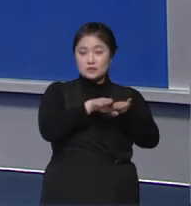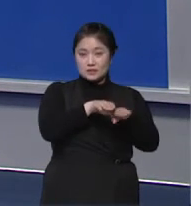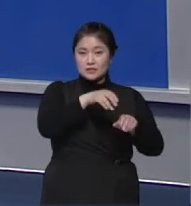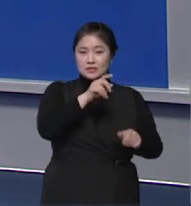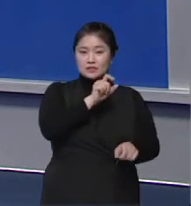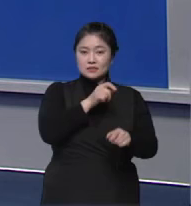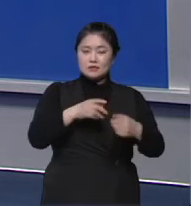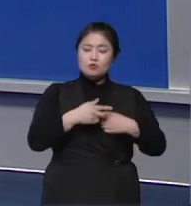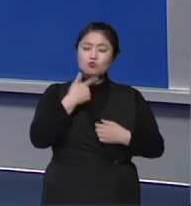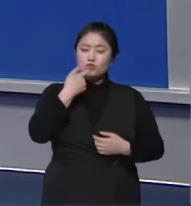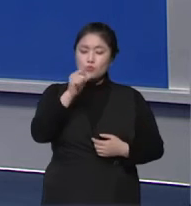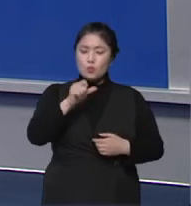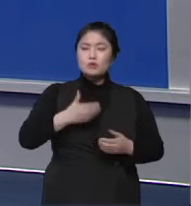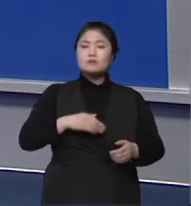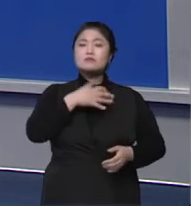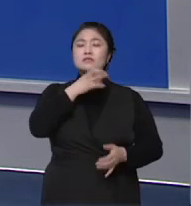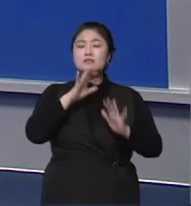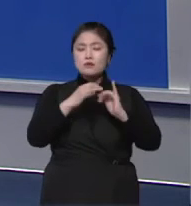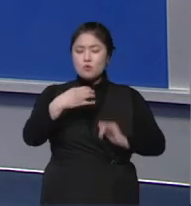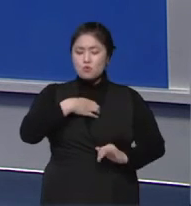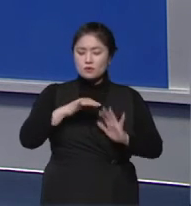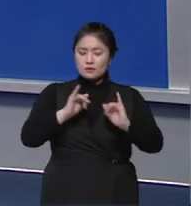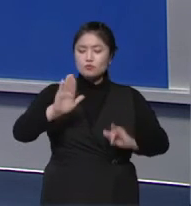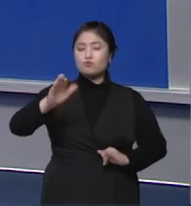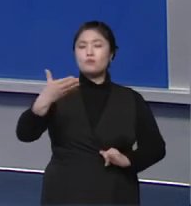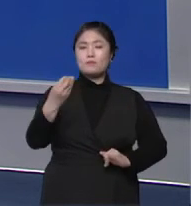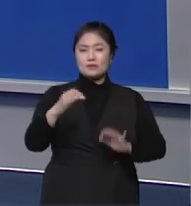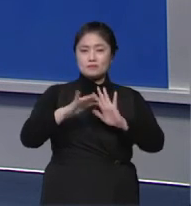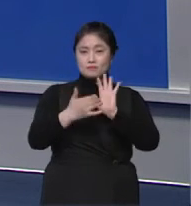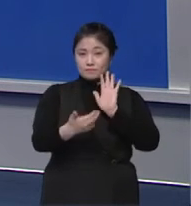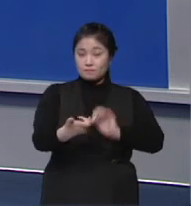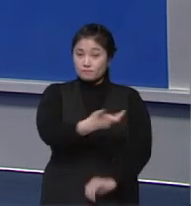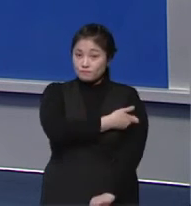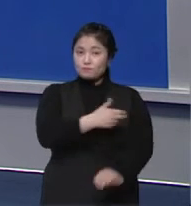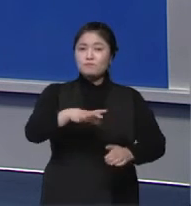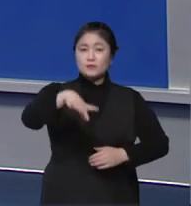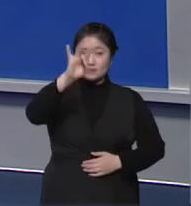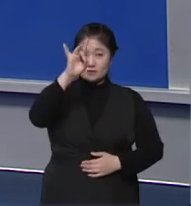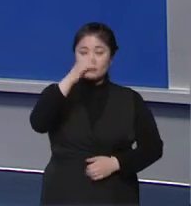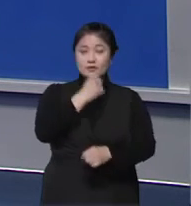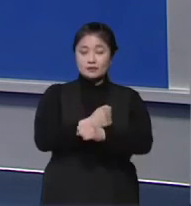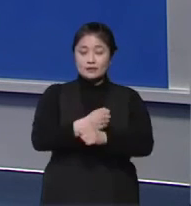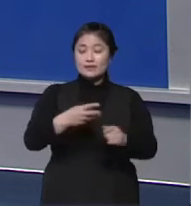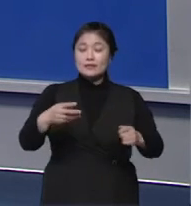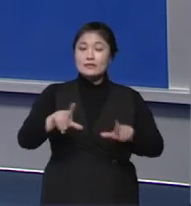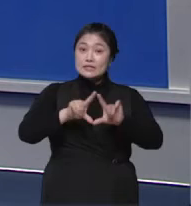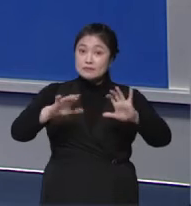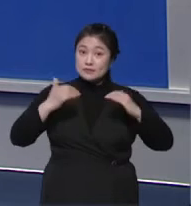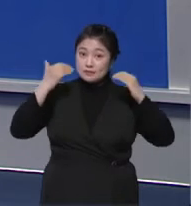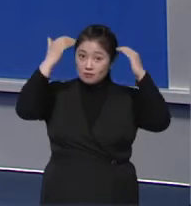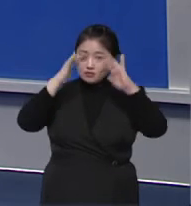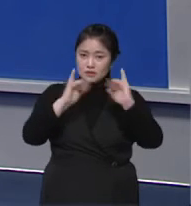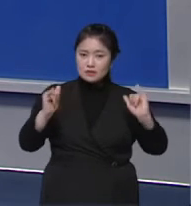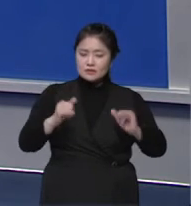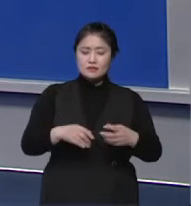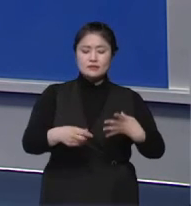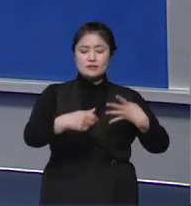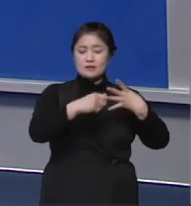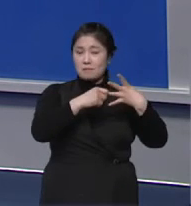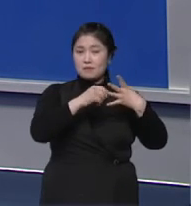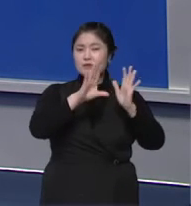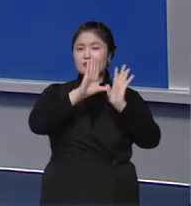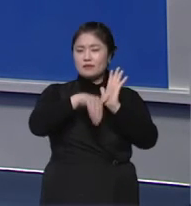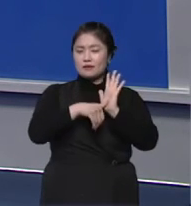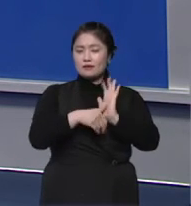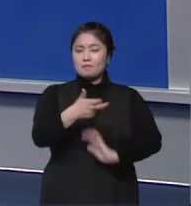65세 이상 고령층 등 고위험 금구 100만명의 접종이 시작이 됩니다 일반 성인들은 3분기 가 되면